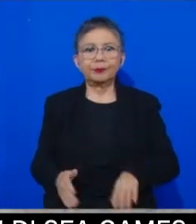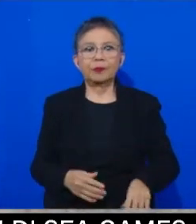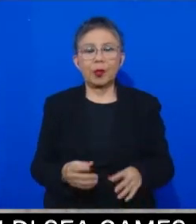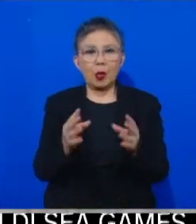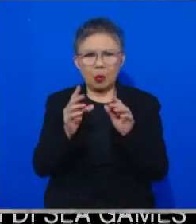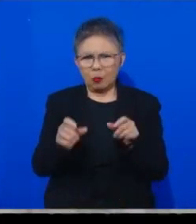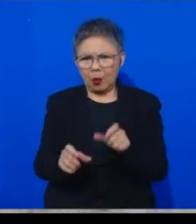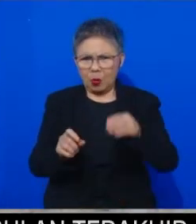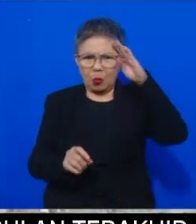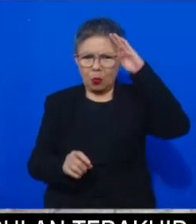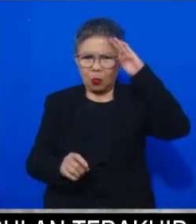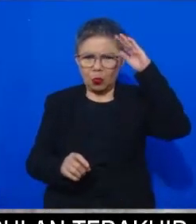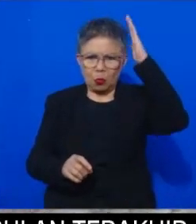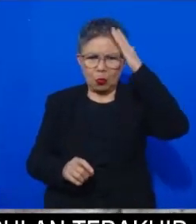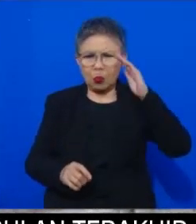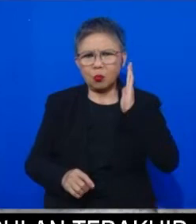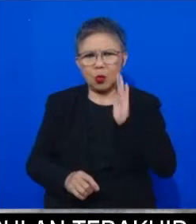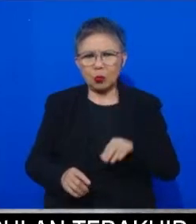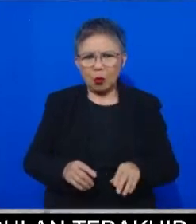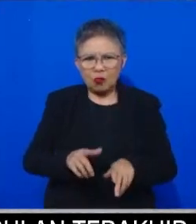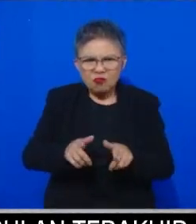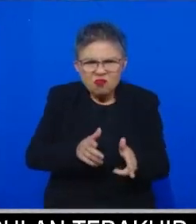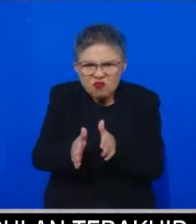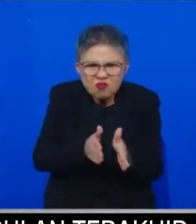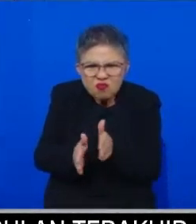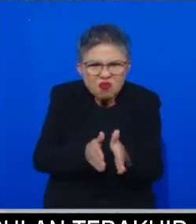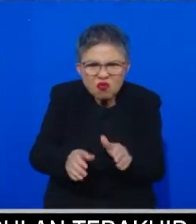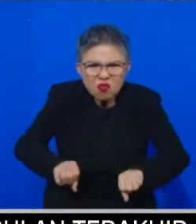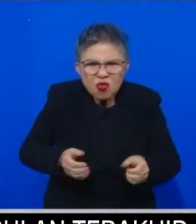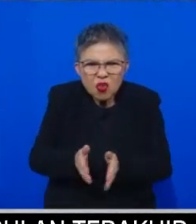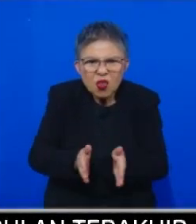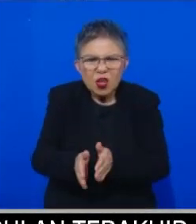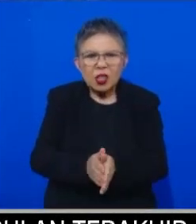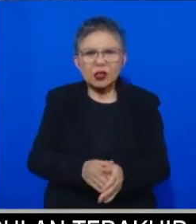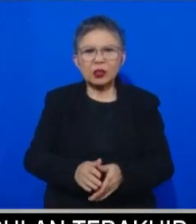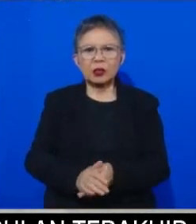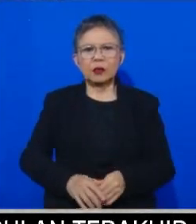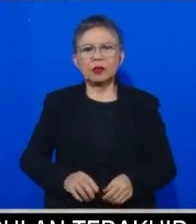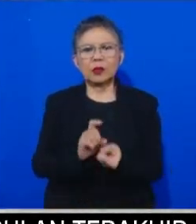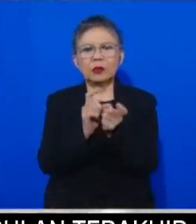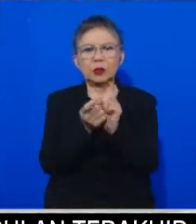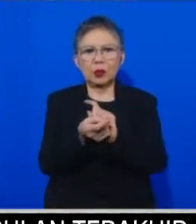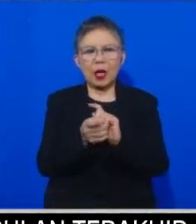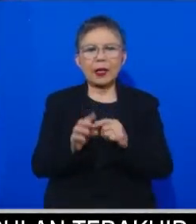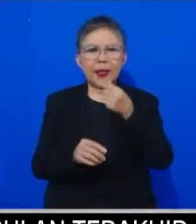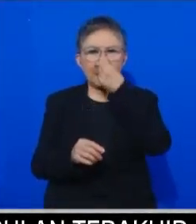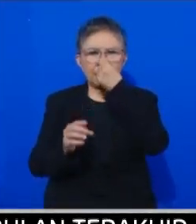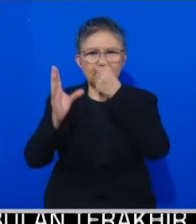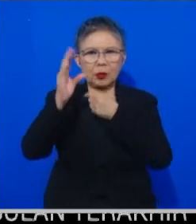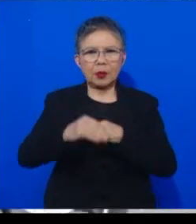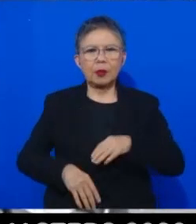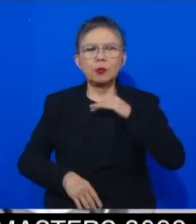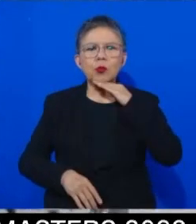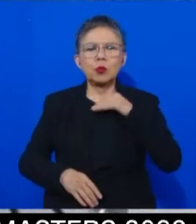Sejumlah pemuda melakukan aksi yang tidak patut ditiru, yakni balap liar di kawasan eks tol Porong Sidoarjo, Jawa Timur pada Kamis sore menjelang waktu